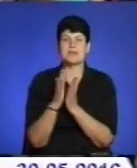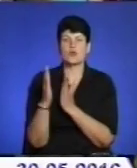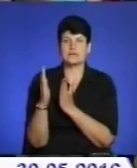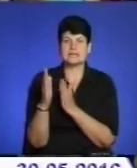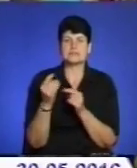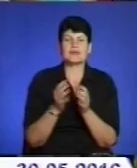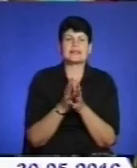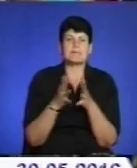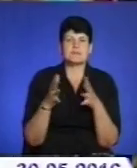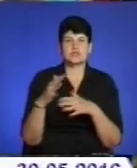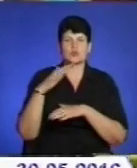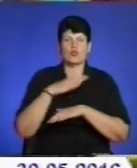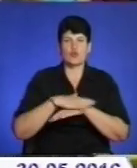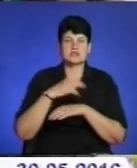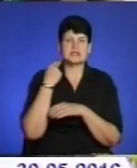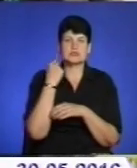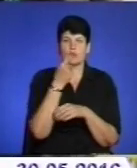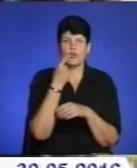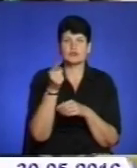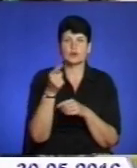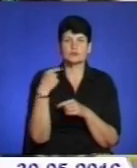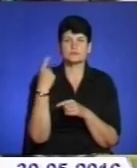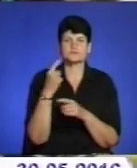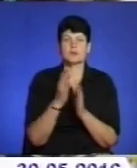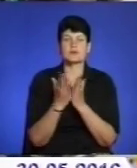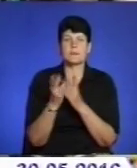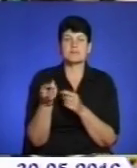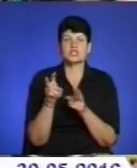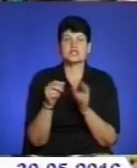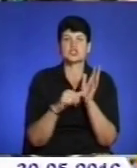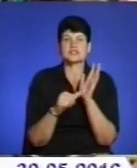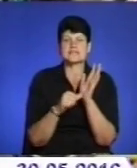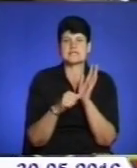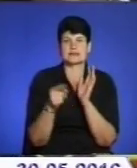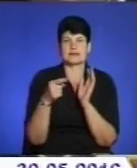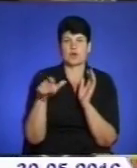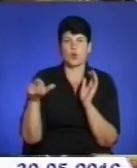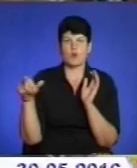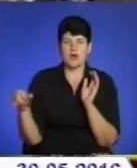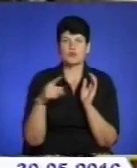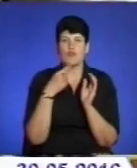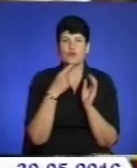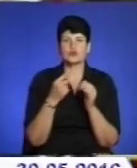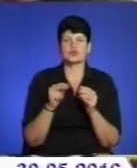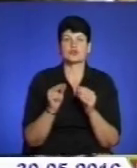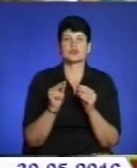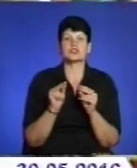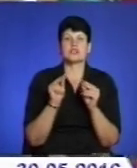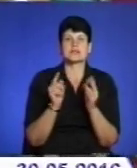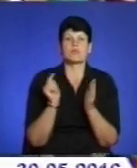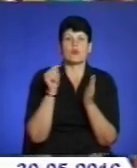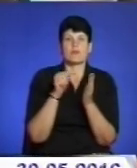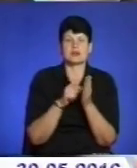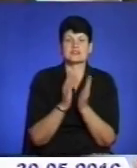світі урок з англійської мови у Тернополі до обласної бібліотеки прийшли близько 60 тернополян. Кажуть, що для них честь потрапити у книгу